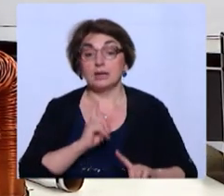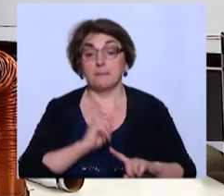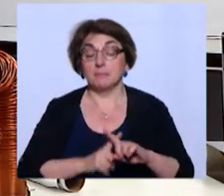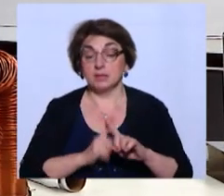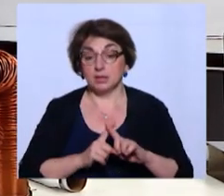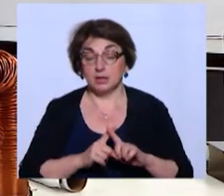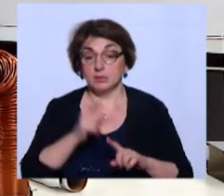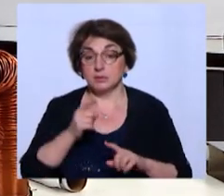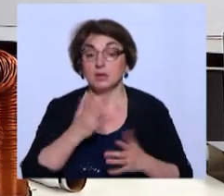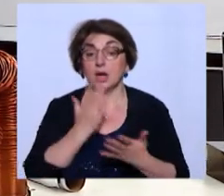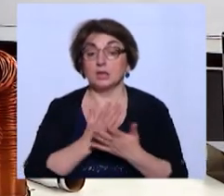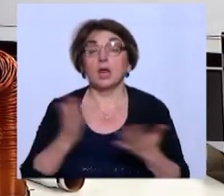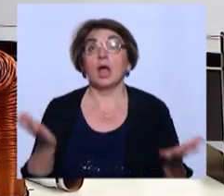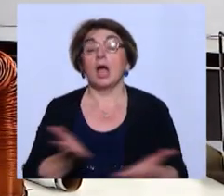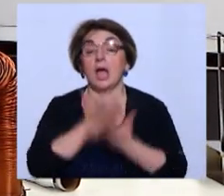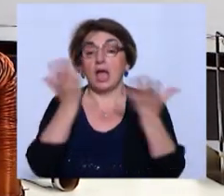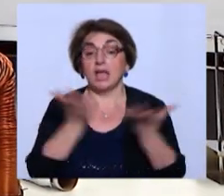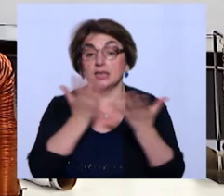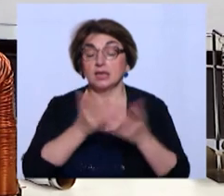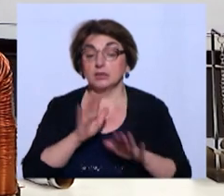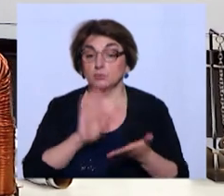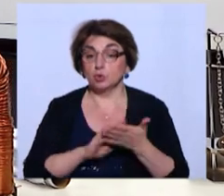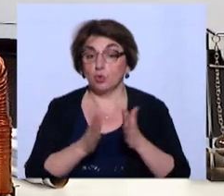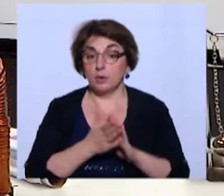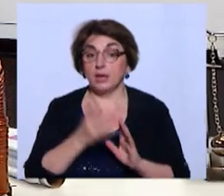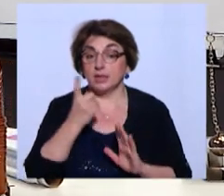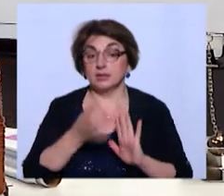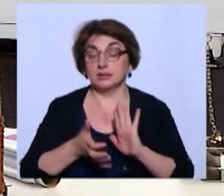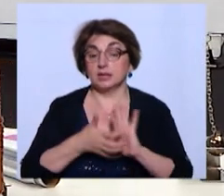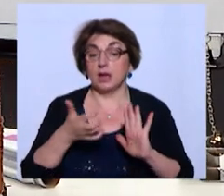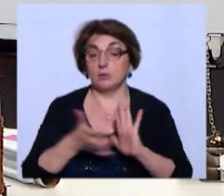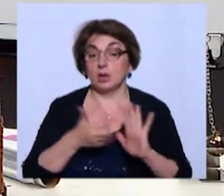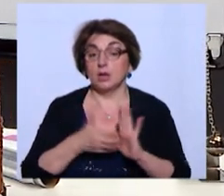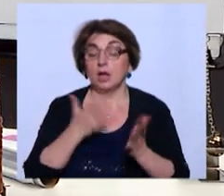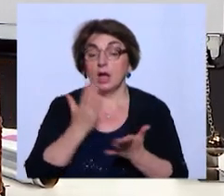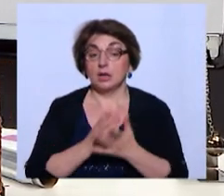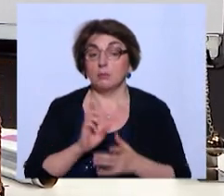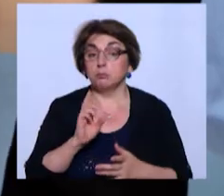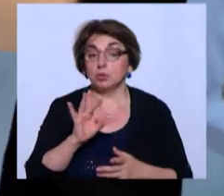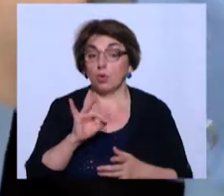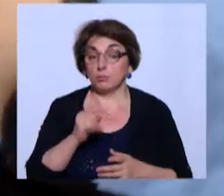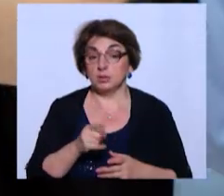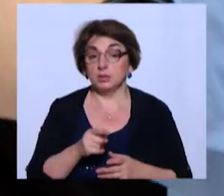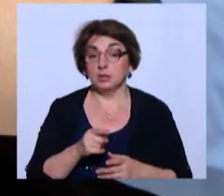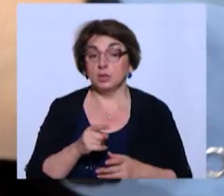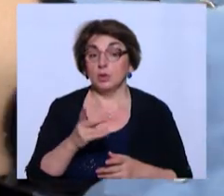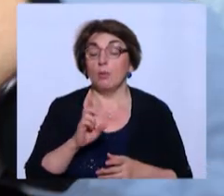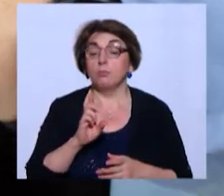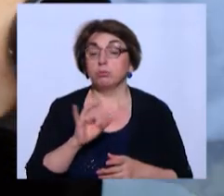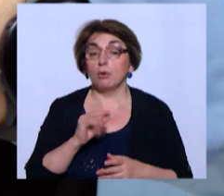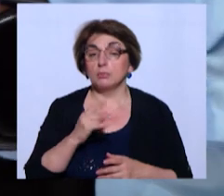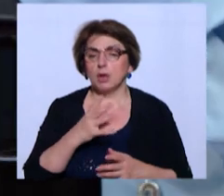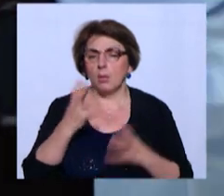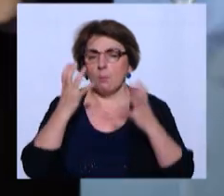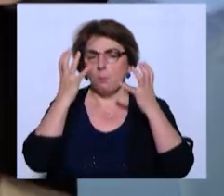არამეტალებს, არამეტალები ძირითადად არიან აირად მდგომარეობაში, მხოლოდ ერთადერთი გამონაკლისი არის ბრომი და მე თქვენ ეს ადრეც განახეთ, რომ